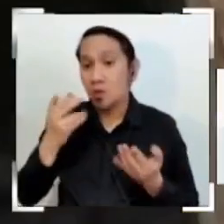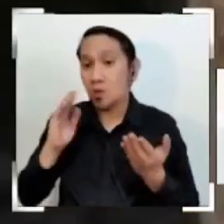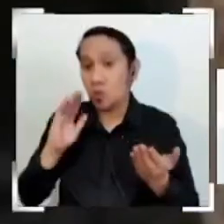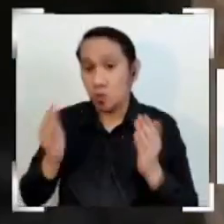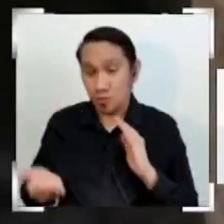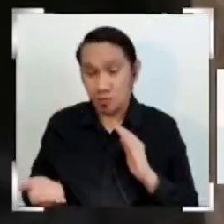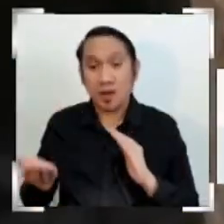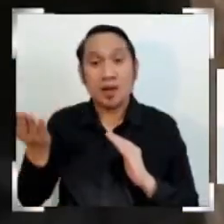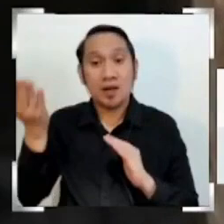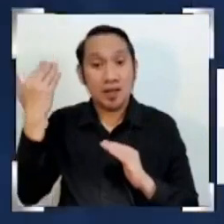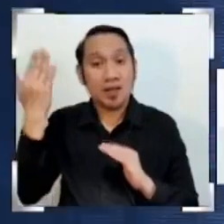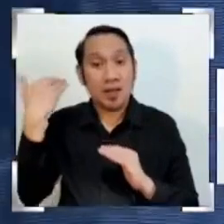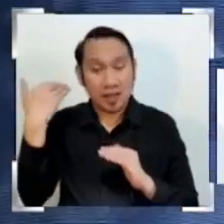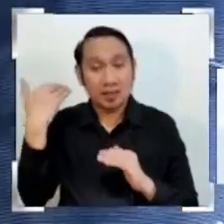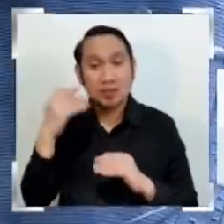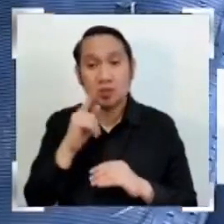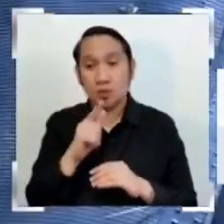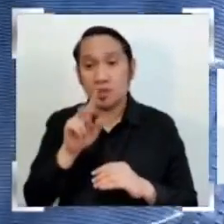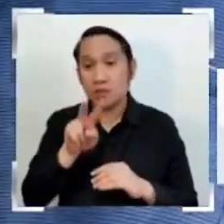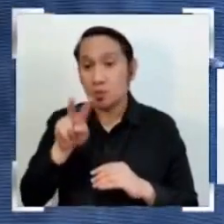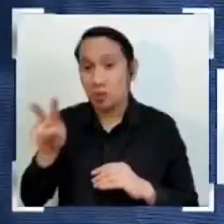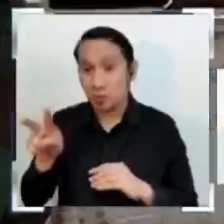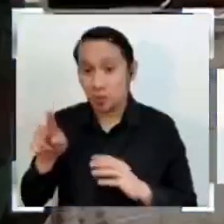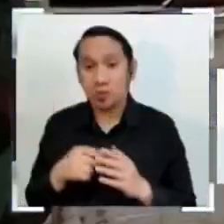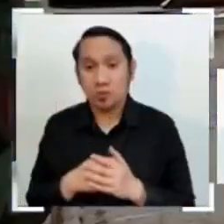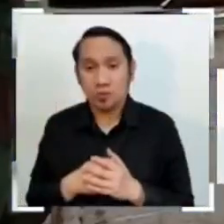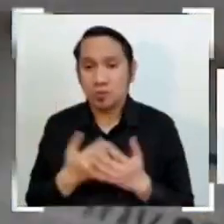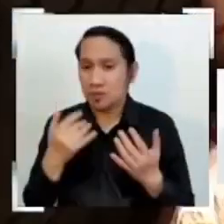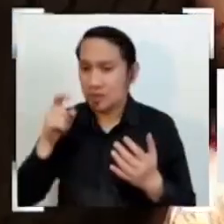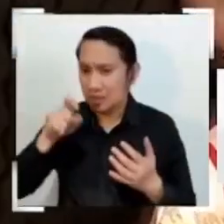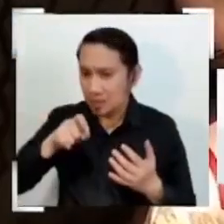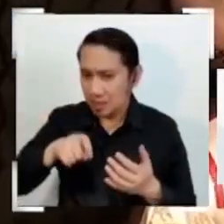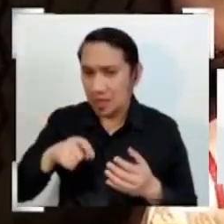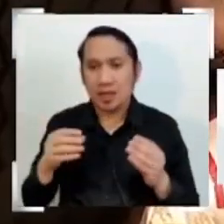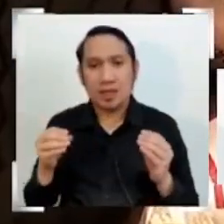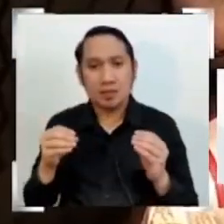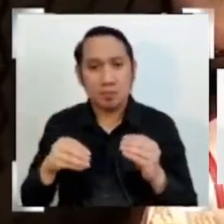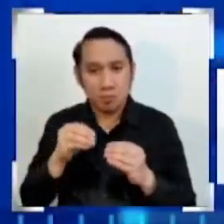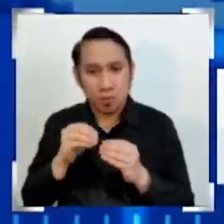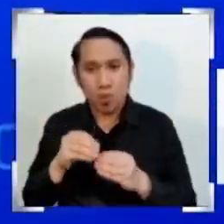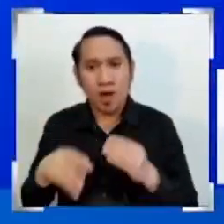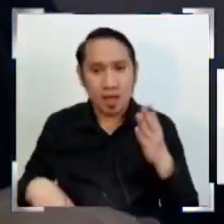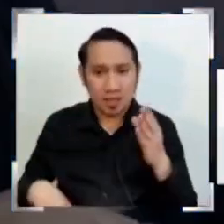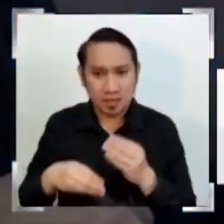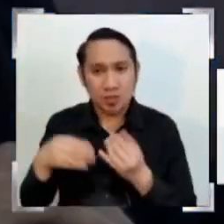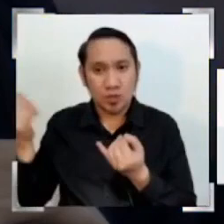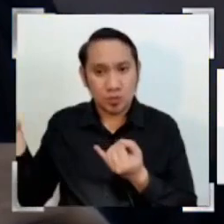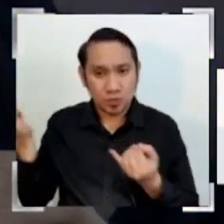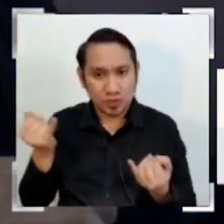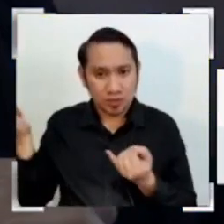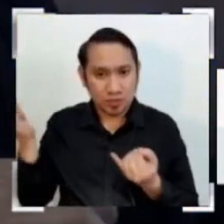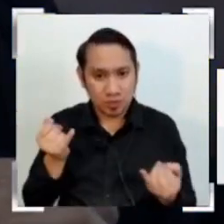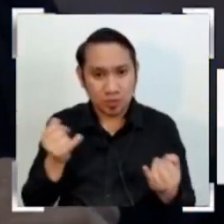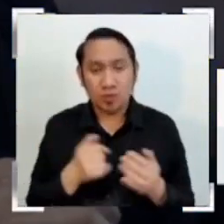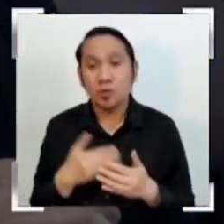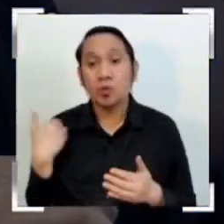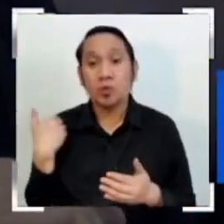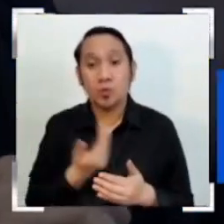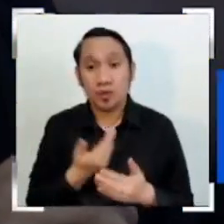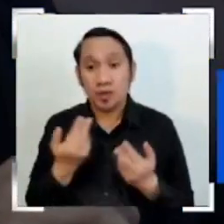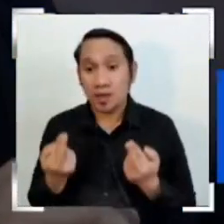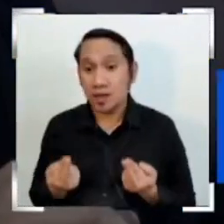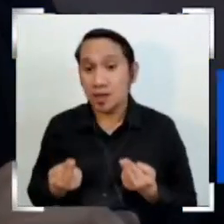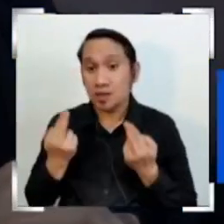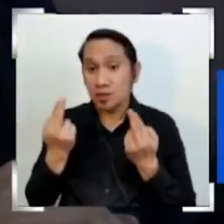panahon noong 2022. Kailangan daw ng dagdag na import bilang paghahanda si El Nino. We are recommending